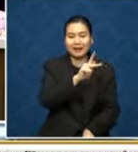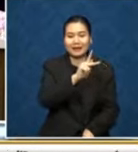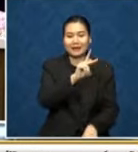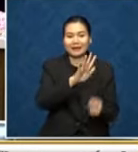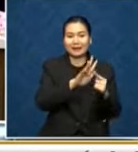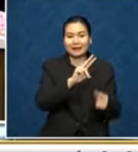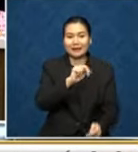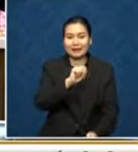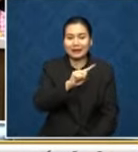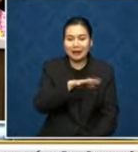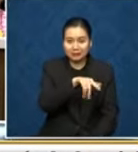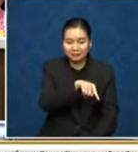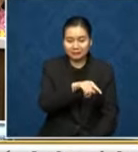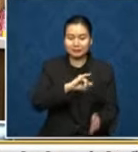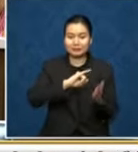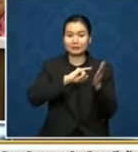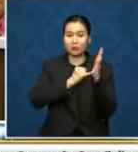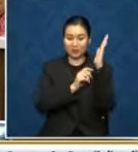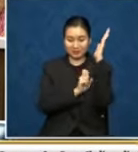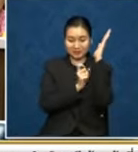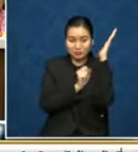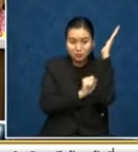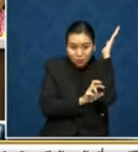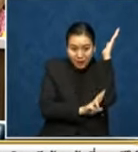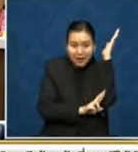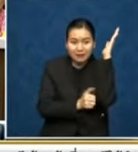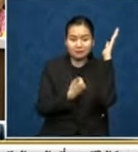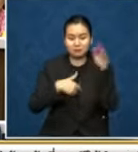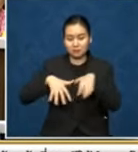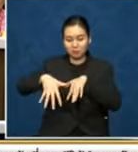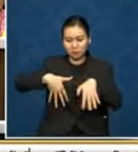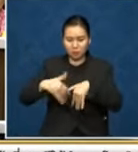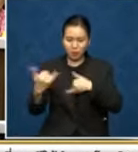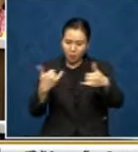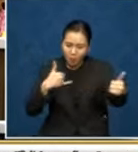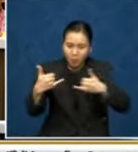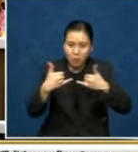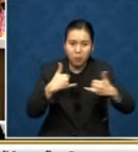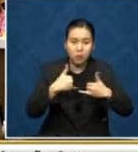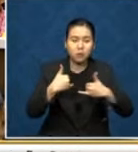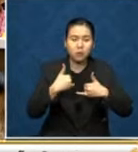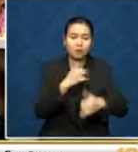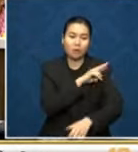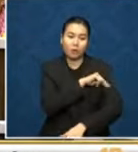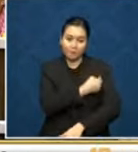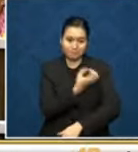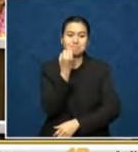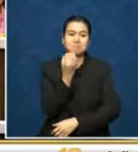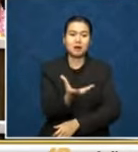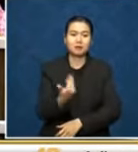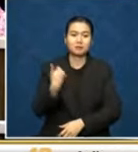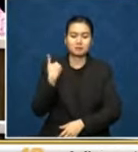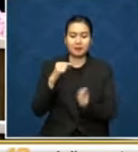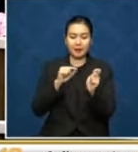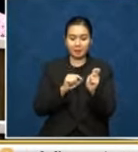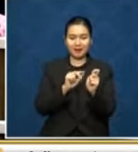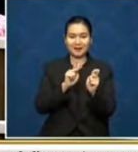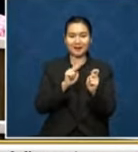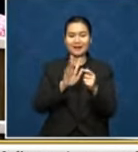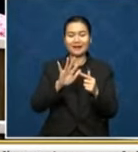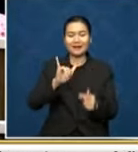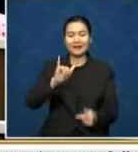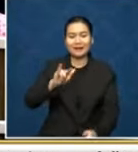การดิษฐ์จังหวัดสุราษฎร์ธานีมีพี่น้องประชาชนมารับใช้บริการของโรงพยาบาลมากมายเฉพาะอำเภอการดิษฐ์นั้นถือ